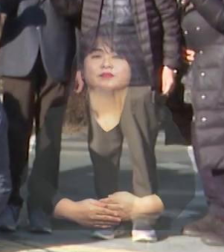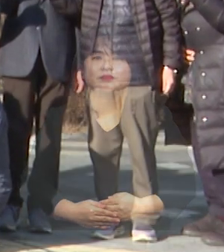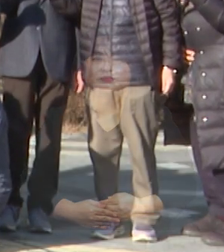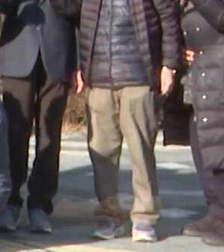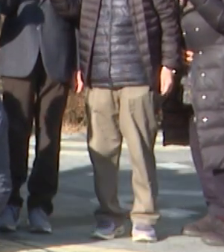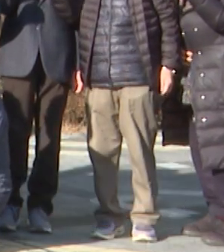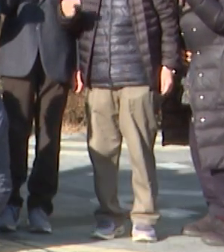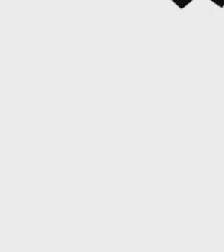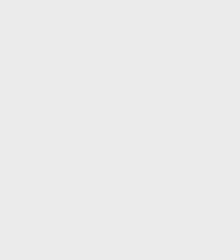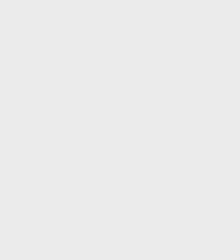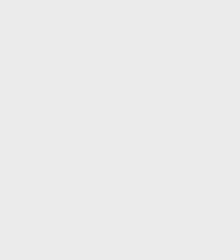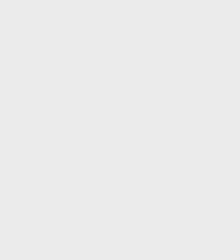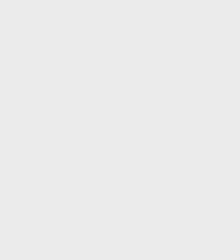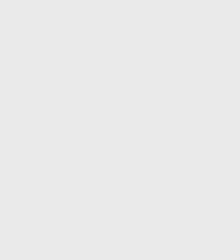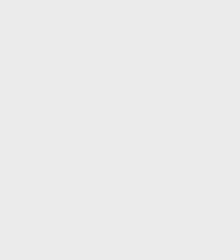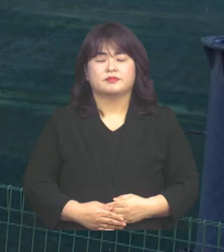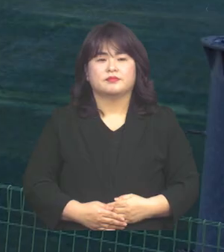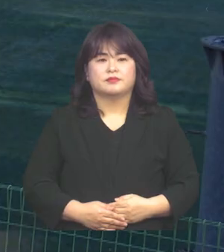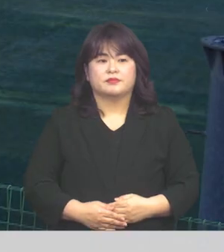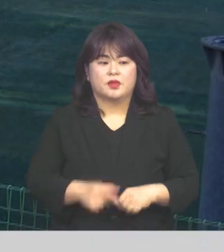밝혔습니다.